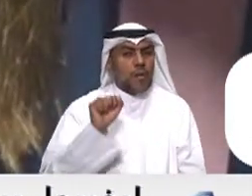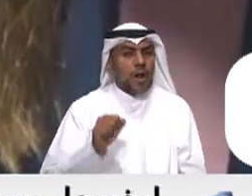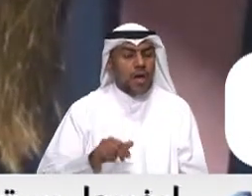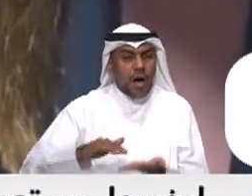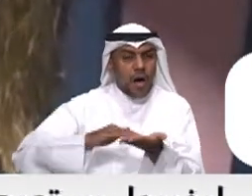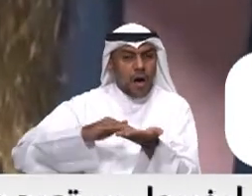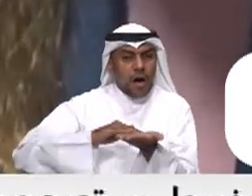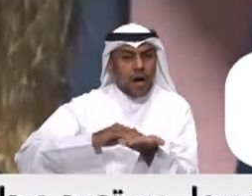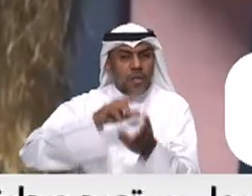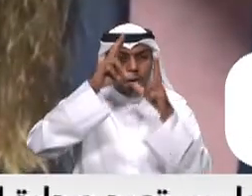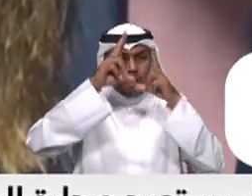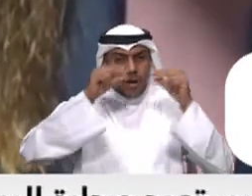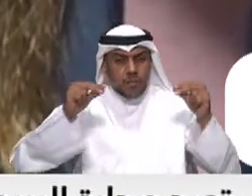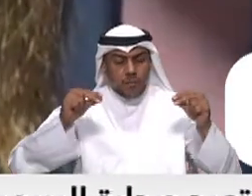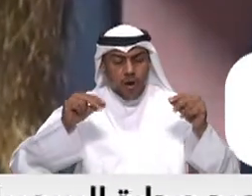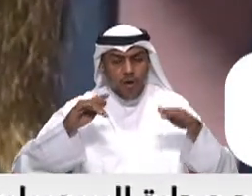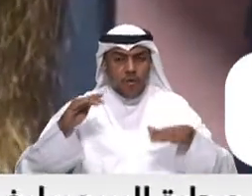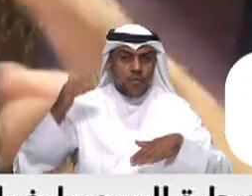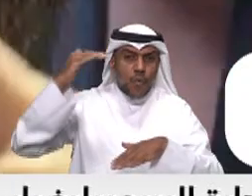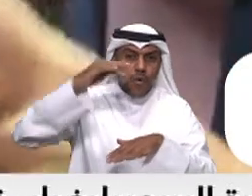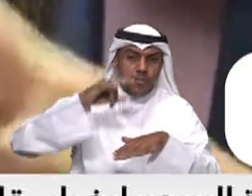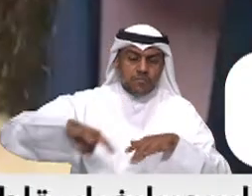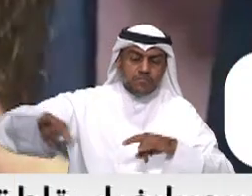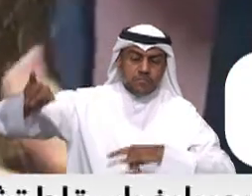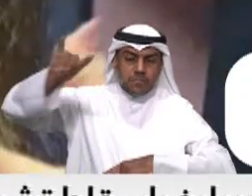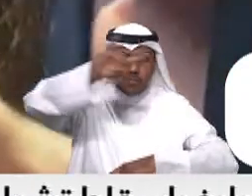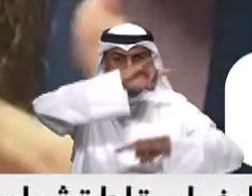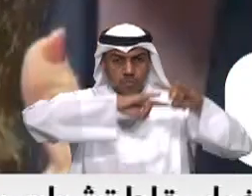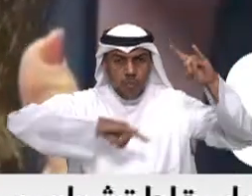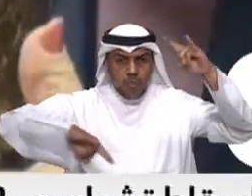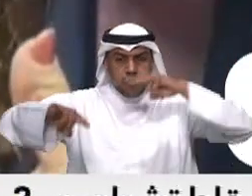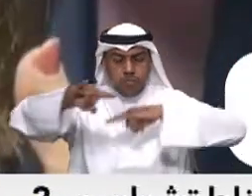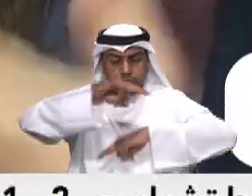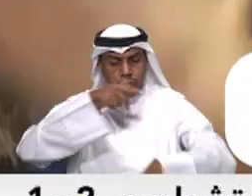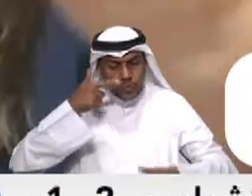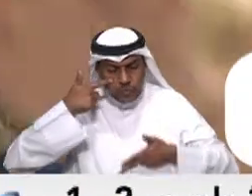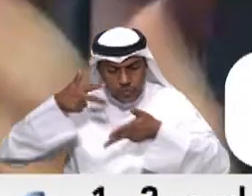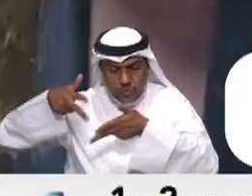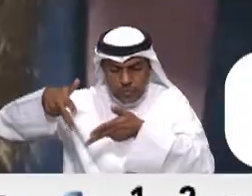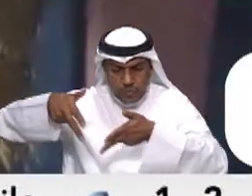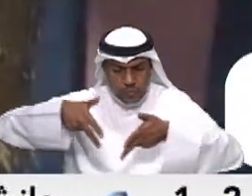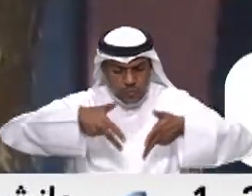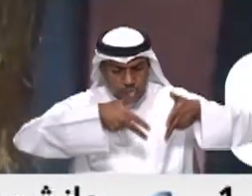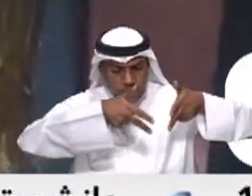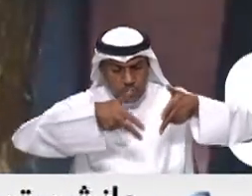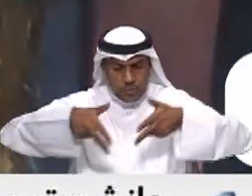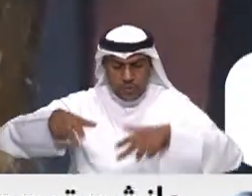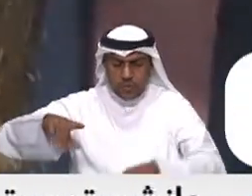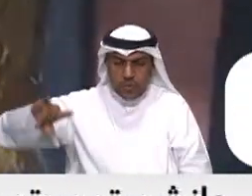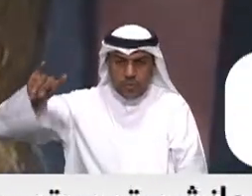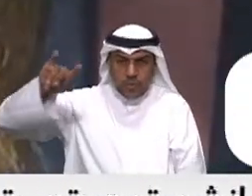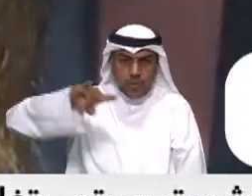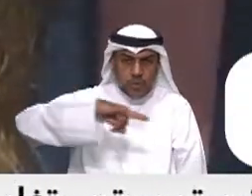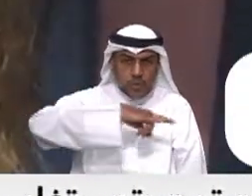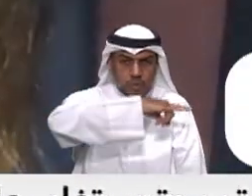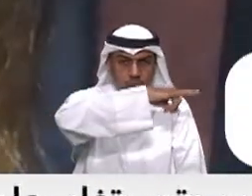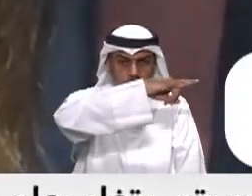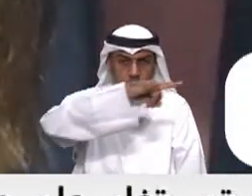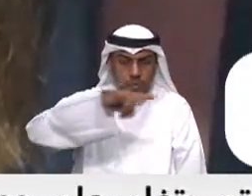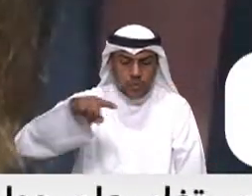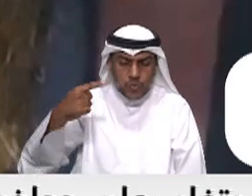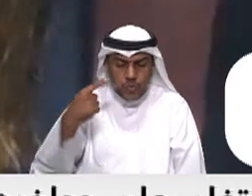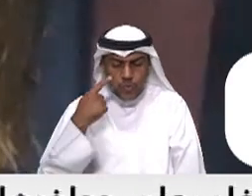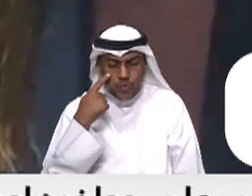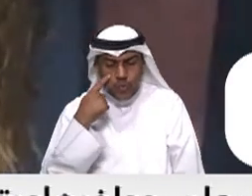حكومة تصريف الأعمال يقوم اليوم بإطلاع أموس هوكشتاين على هذه المسيرات من السراي الحكومي، من